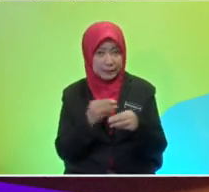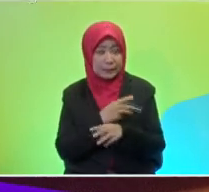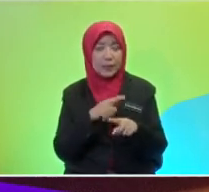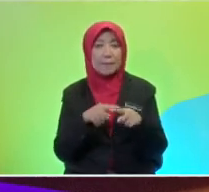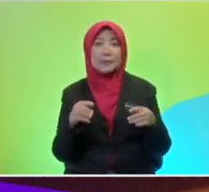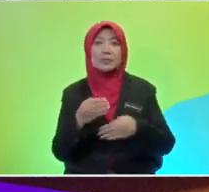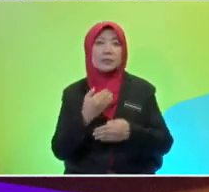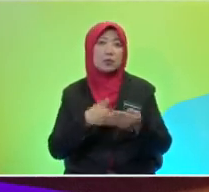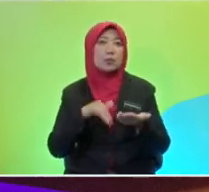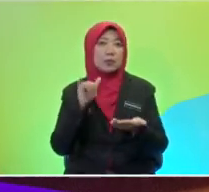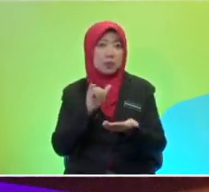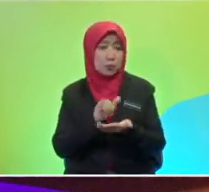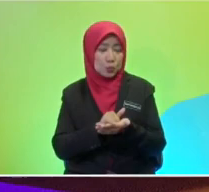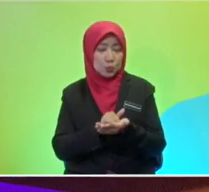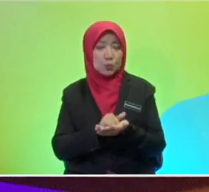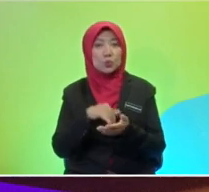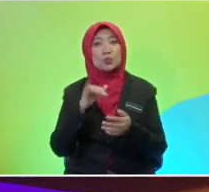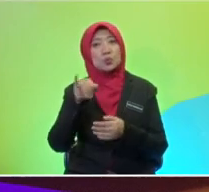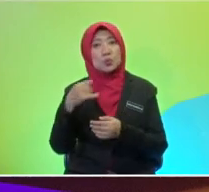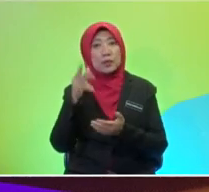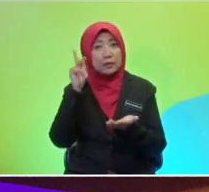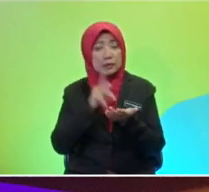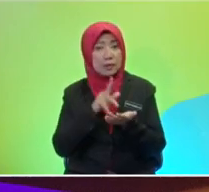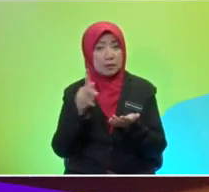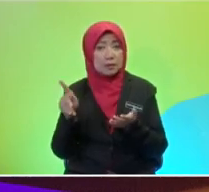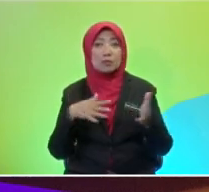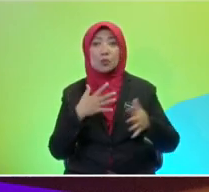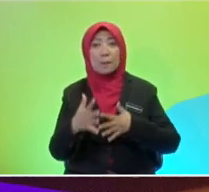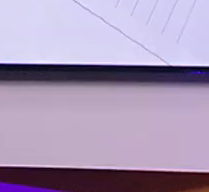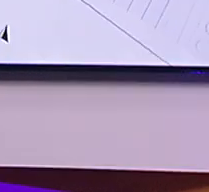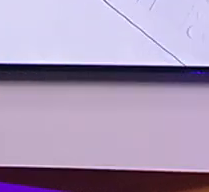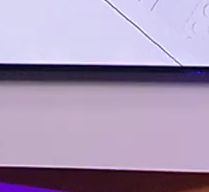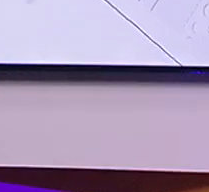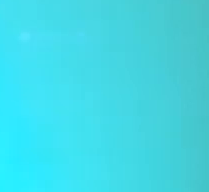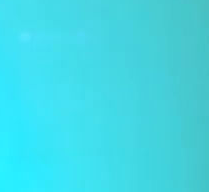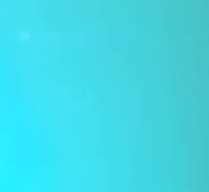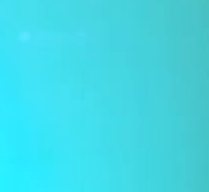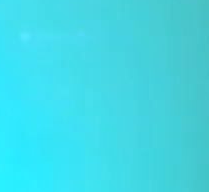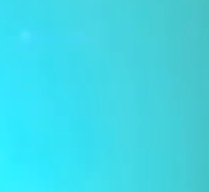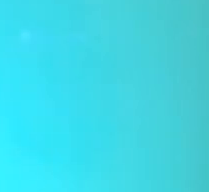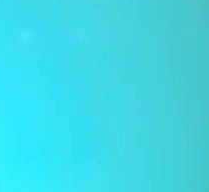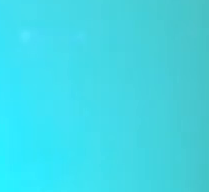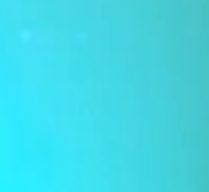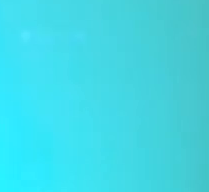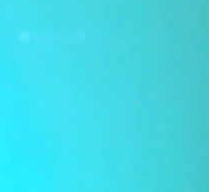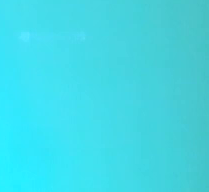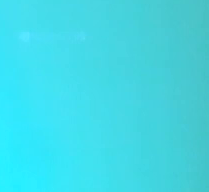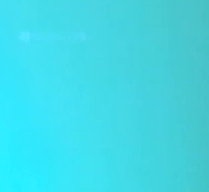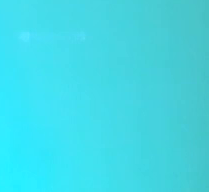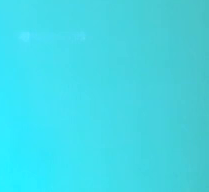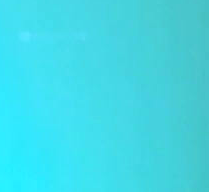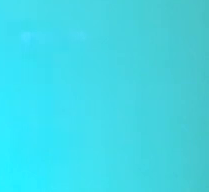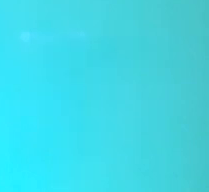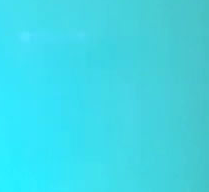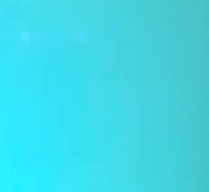sebelum itu saya juga memperkenalkan juru bahasa isyarat kita siapakah beliau Inilah dia apa